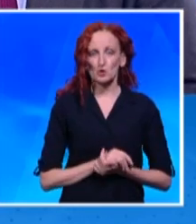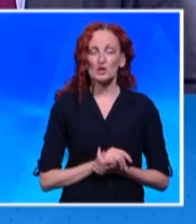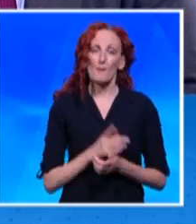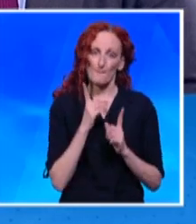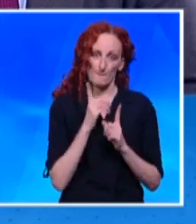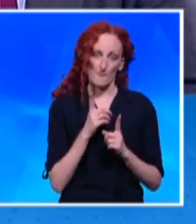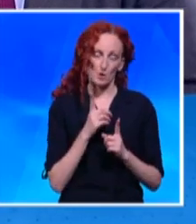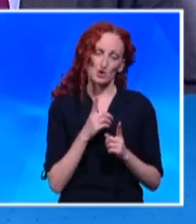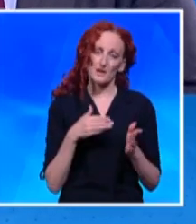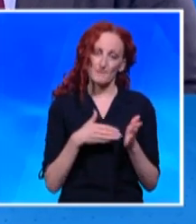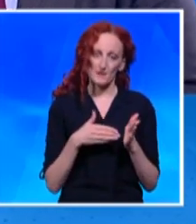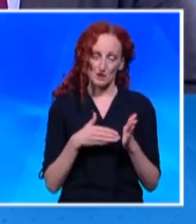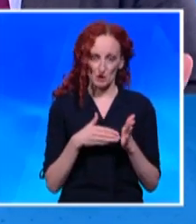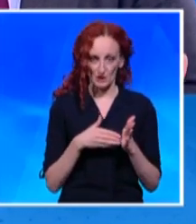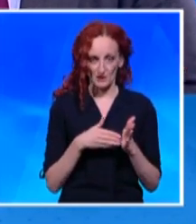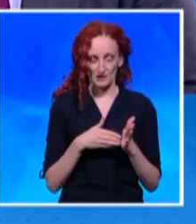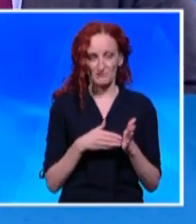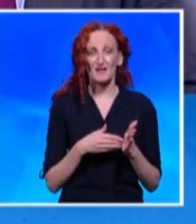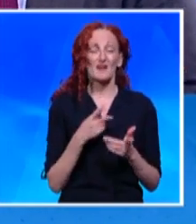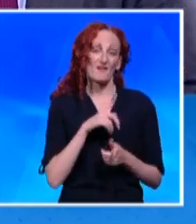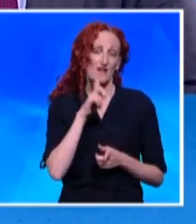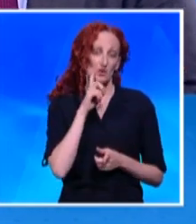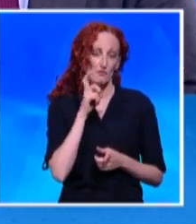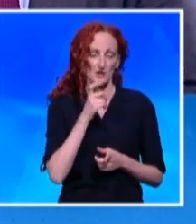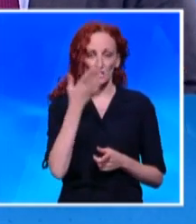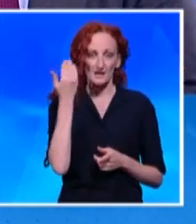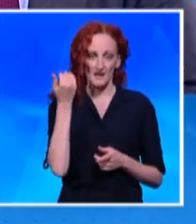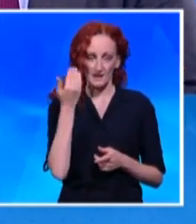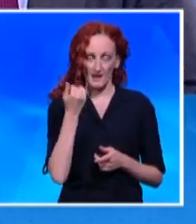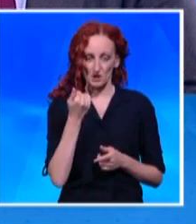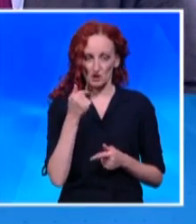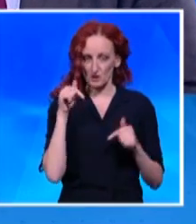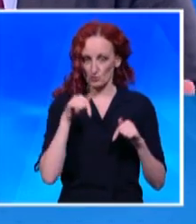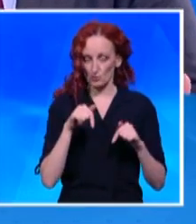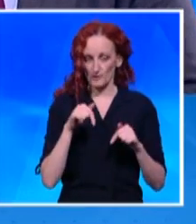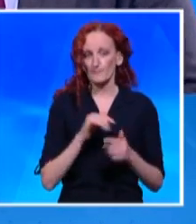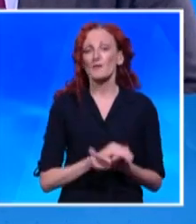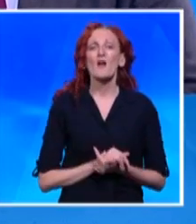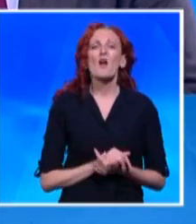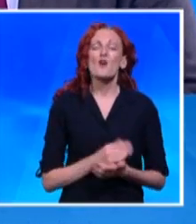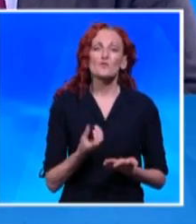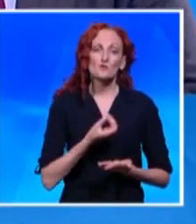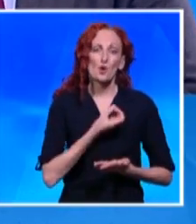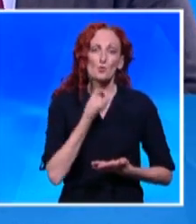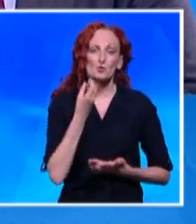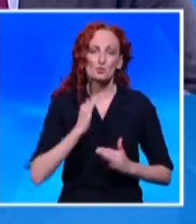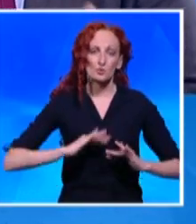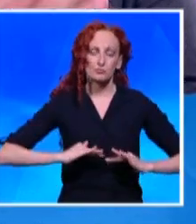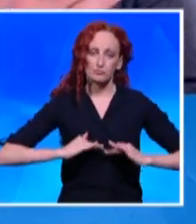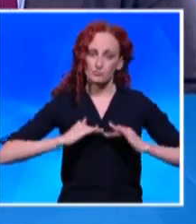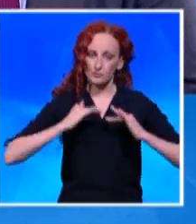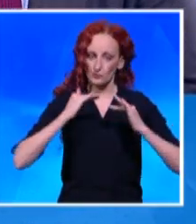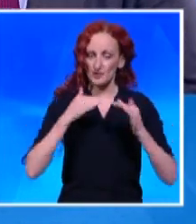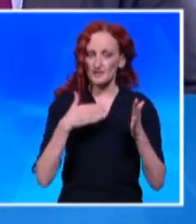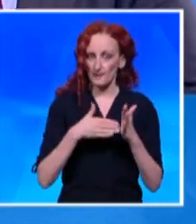може да бе, каква точно може да била човешката намеса в този казус. В много случаи наводнения се причиняват, например